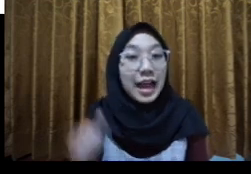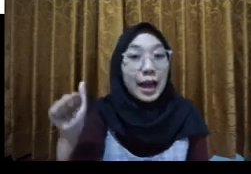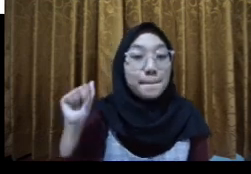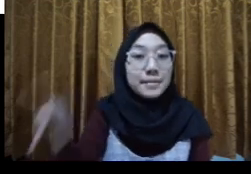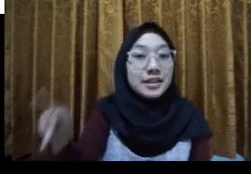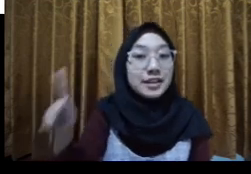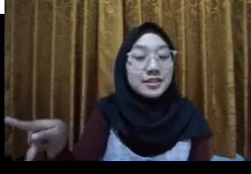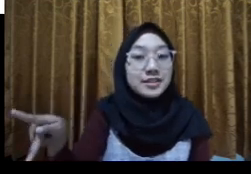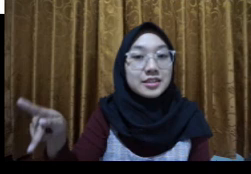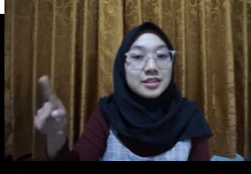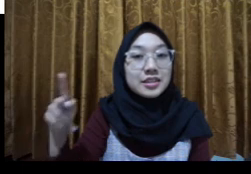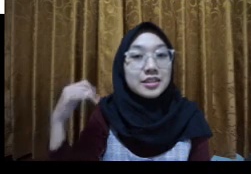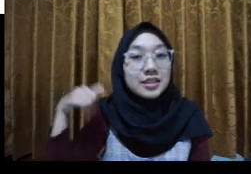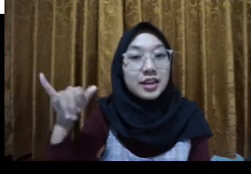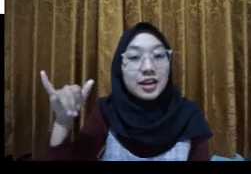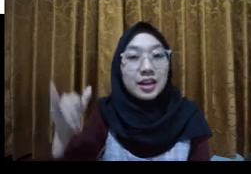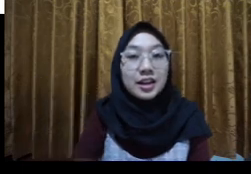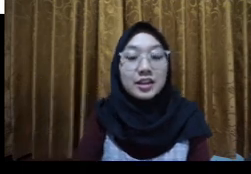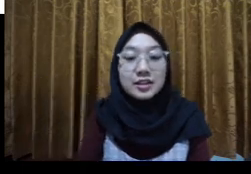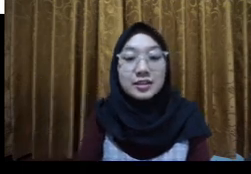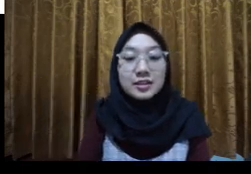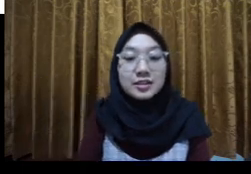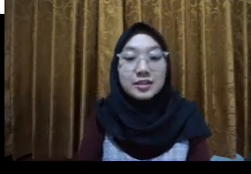kosong ya, karena dia berbentuk image tapi yang PDF,